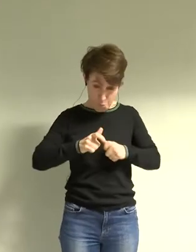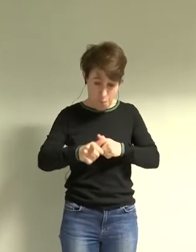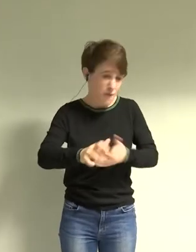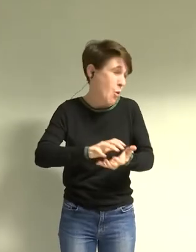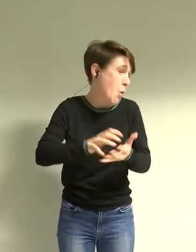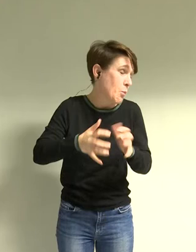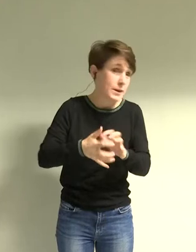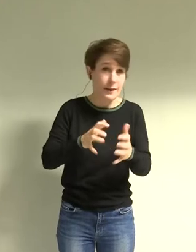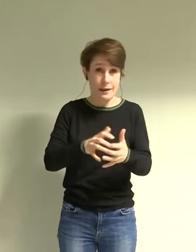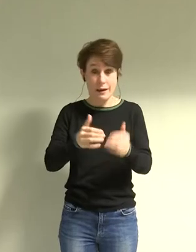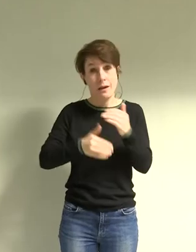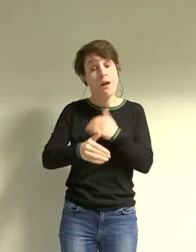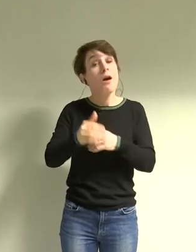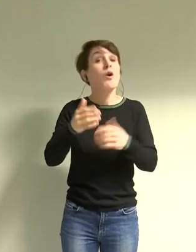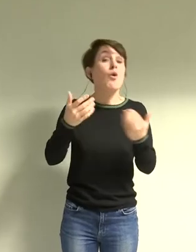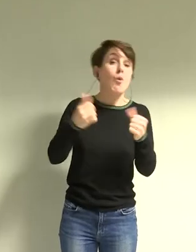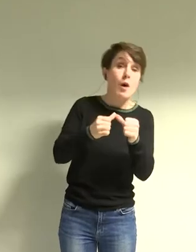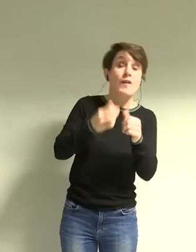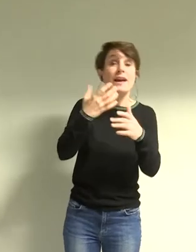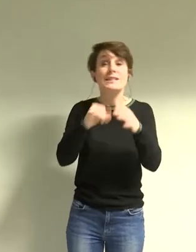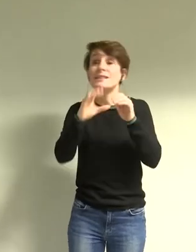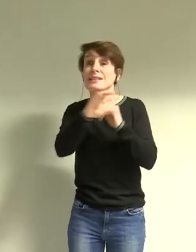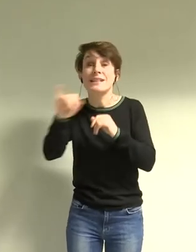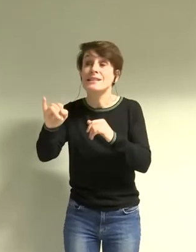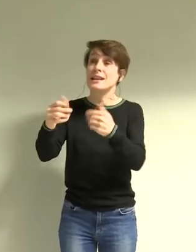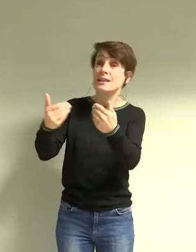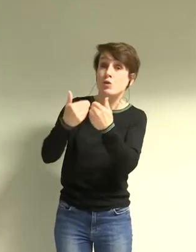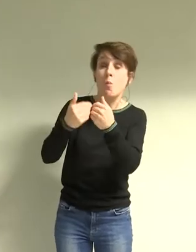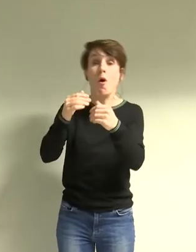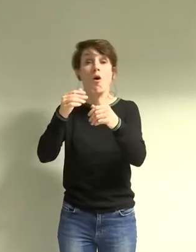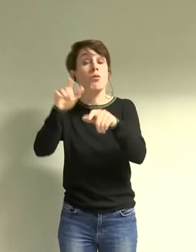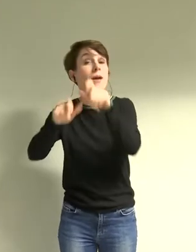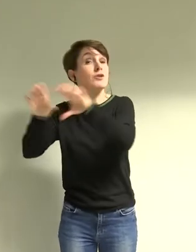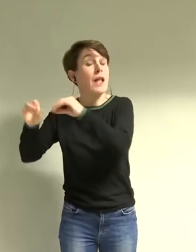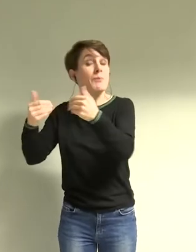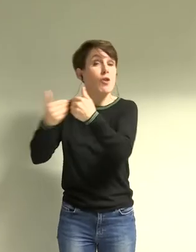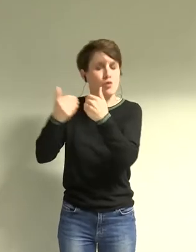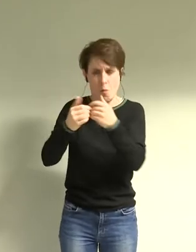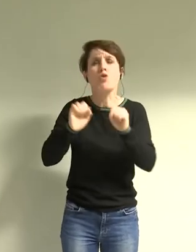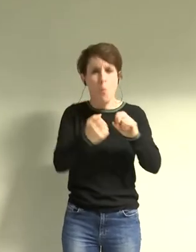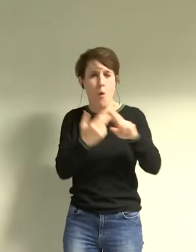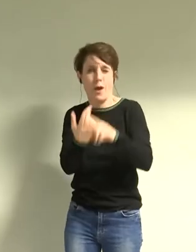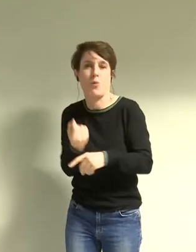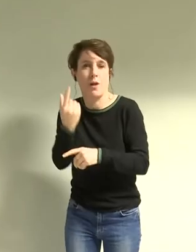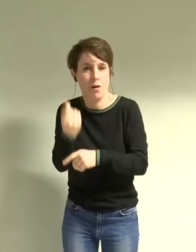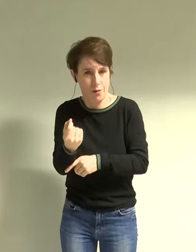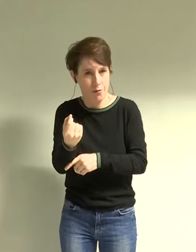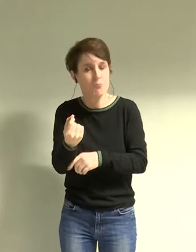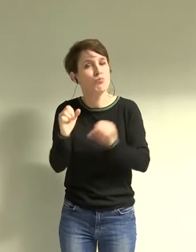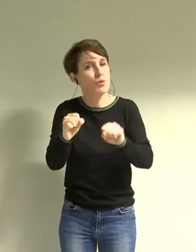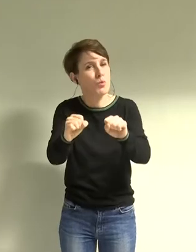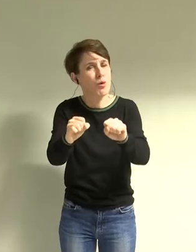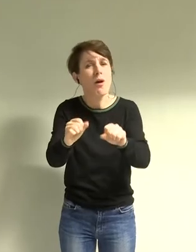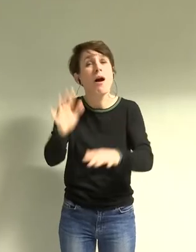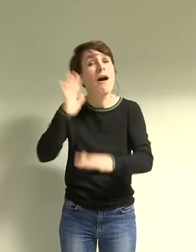dans des délais raisonnables aux demandes et aux questions des habitants auxquels vous aviez déjà promis dans vos engagements